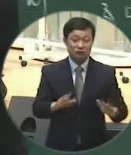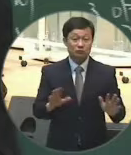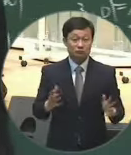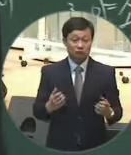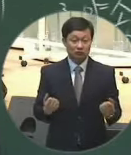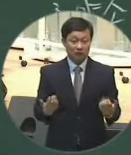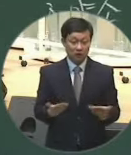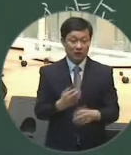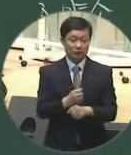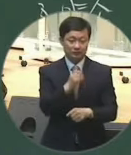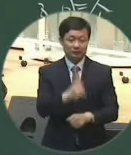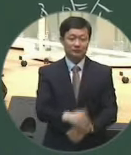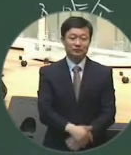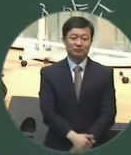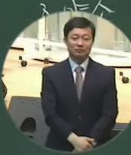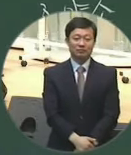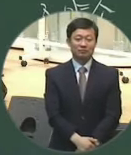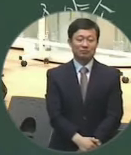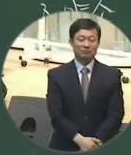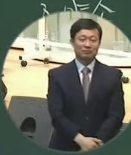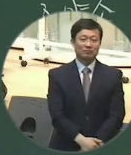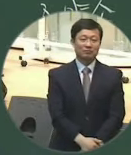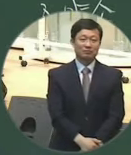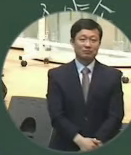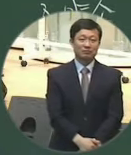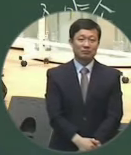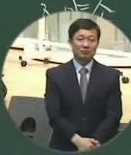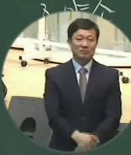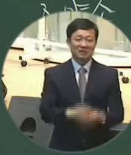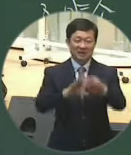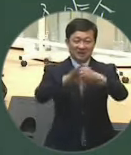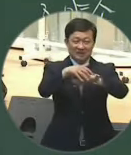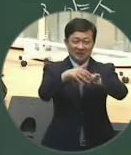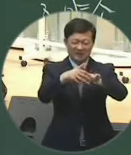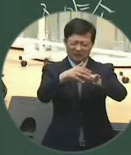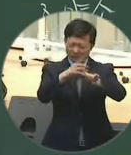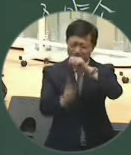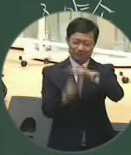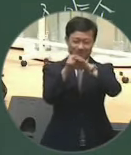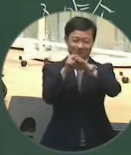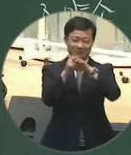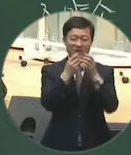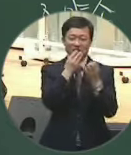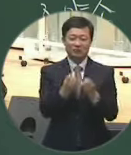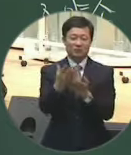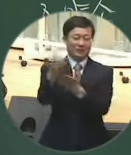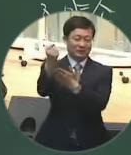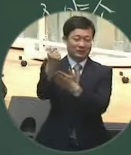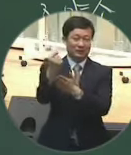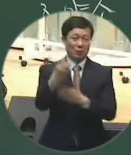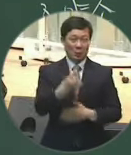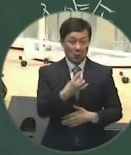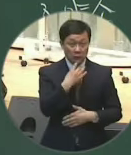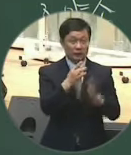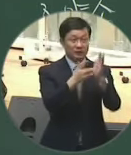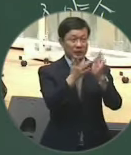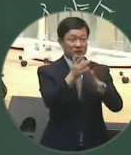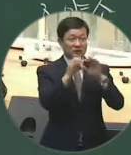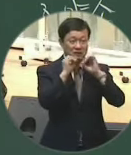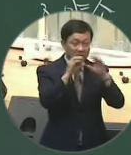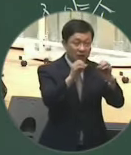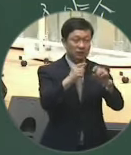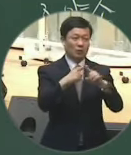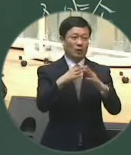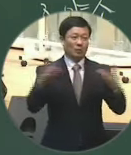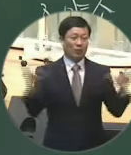Among all the things that you could be doing, you're videotaping this message. 세계 유일의 축복이요. That is actually a very unique 왜냐? 오직 예수를 말해야 되기 때문에.